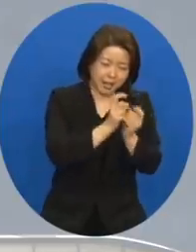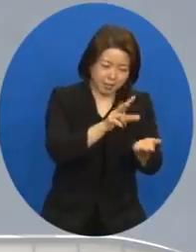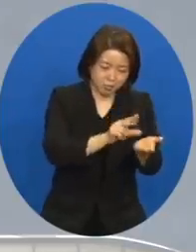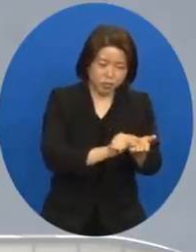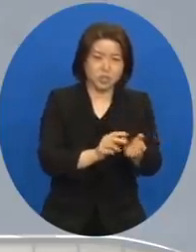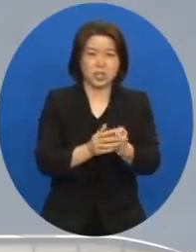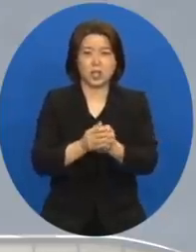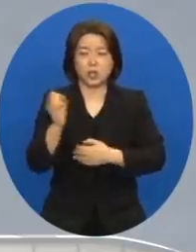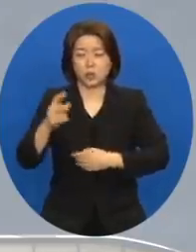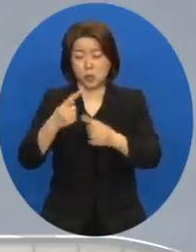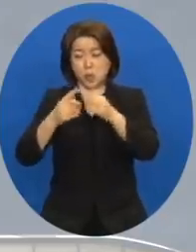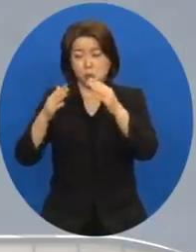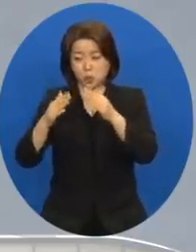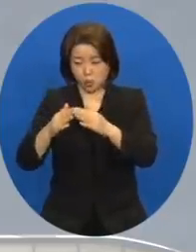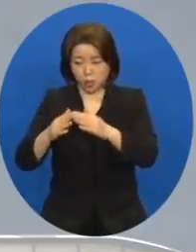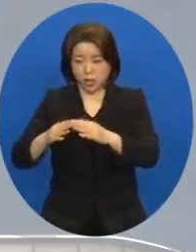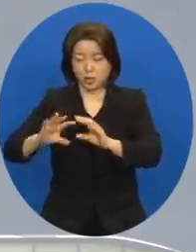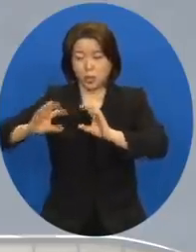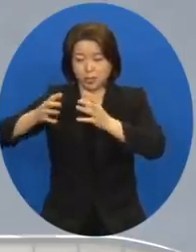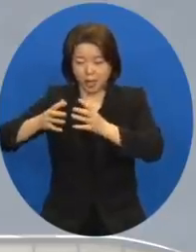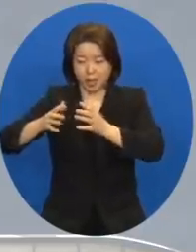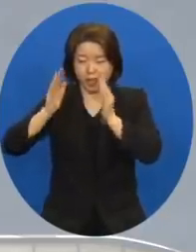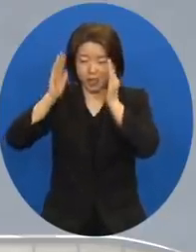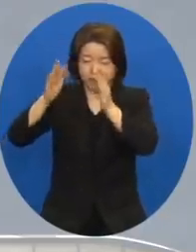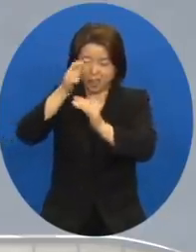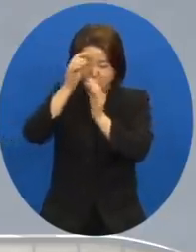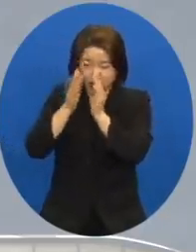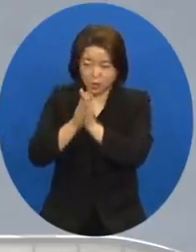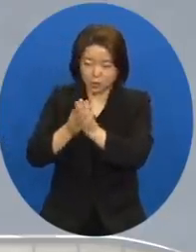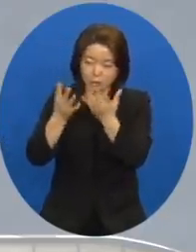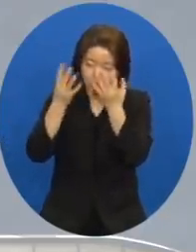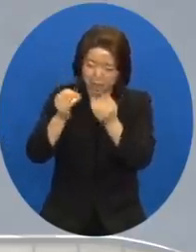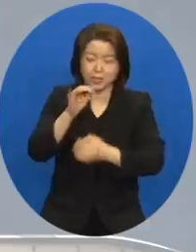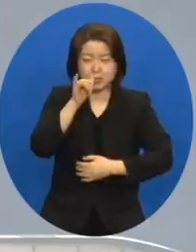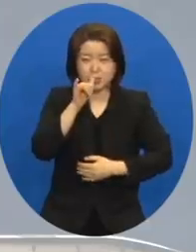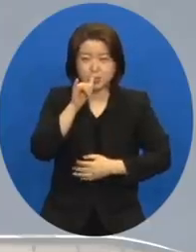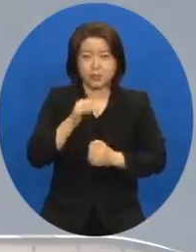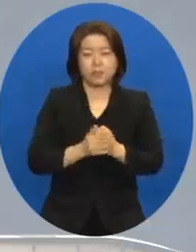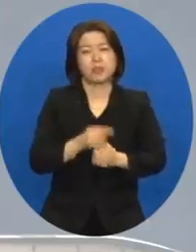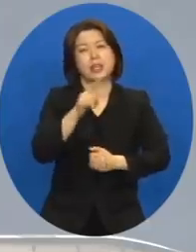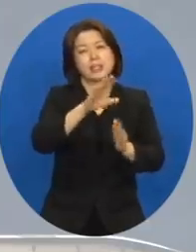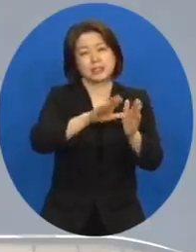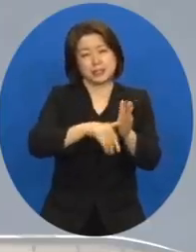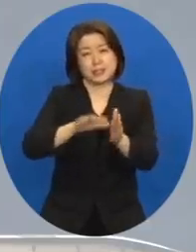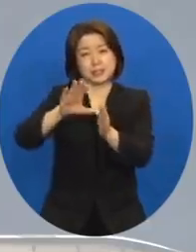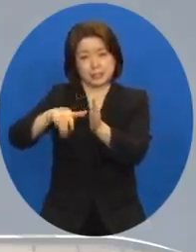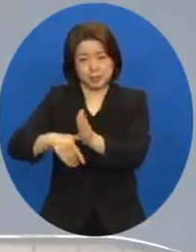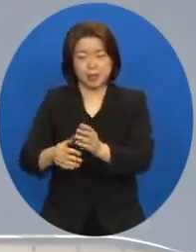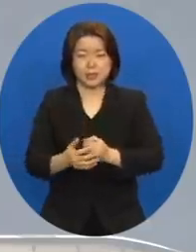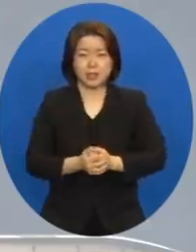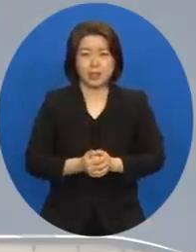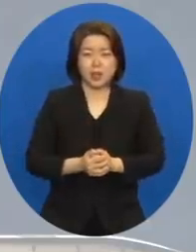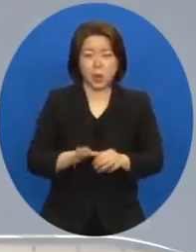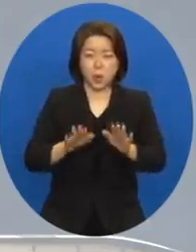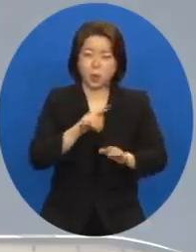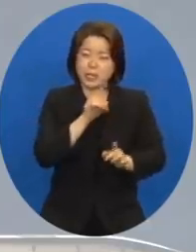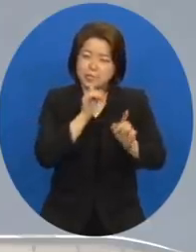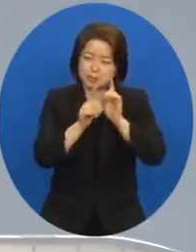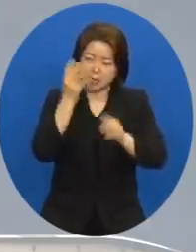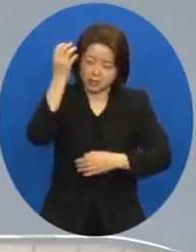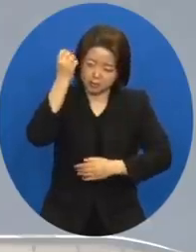또 교회와 나라를 향한 기도의 제목들이 많으실 거에요 그때마다 오늘 이 말씀을